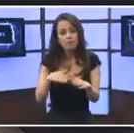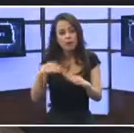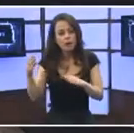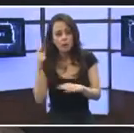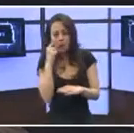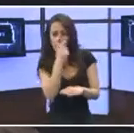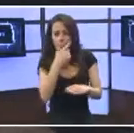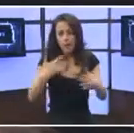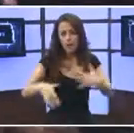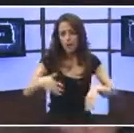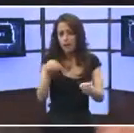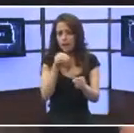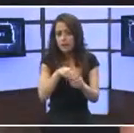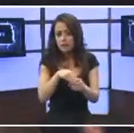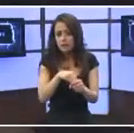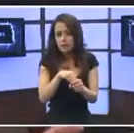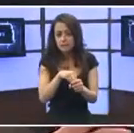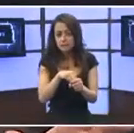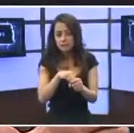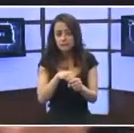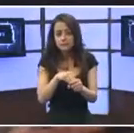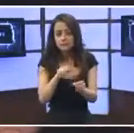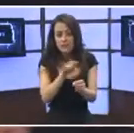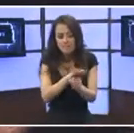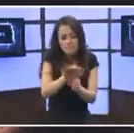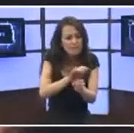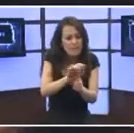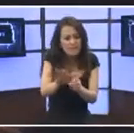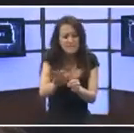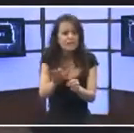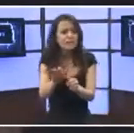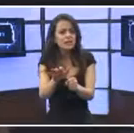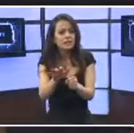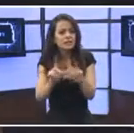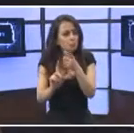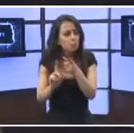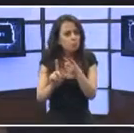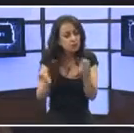için kütüphaneden baskı, matbaaya kadar. Hepsi bünyesinde. Birçok şey mevcut. Ve